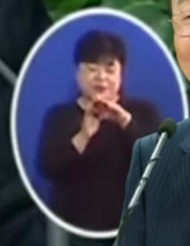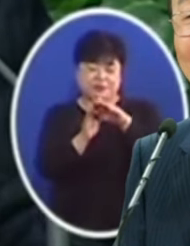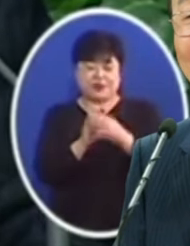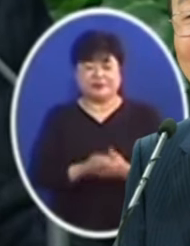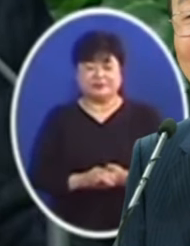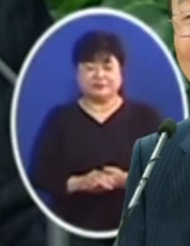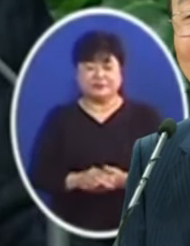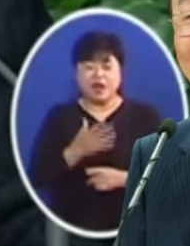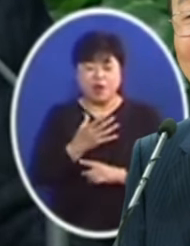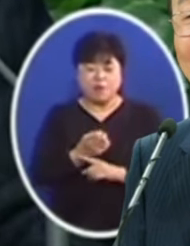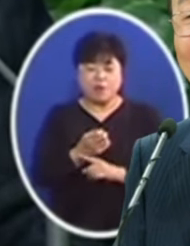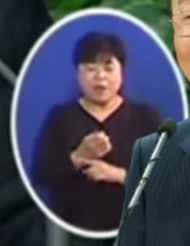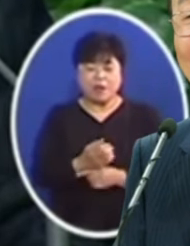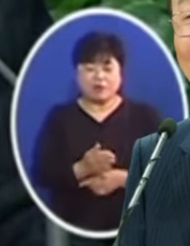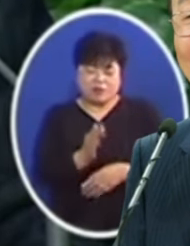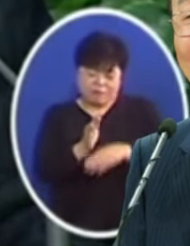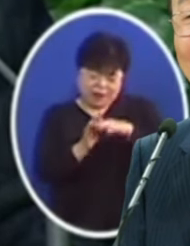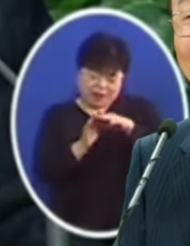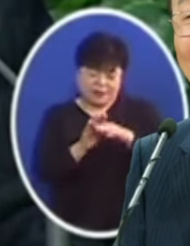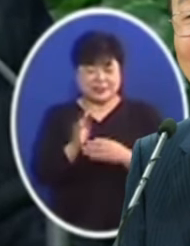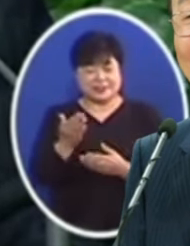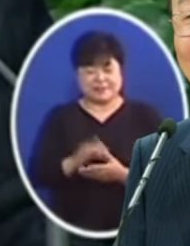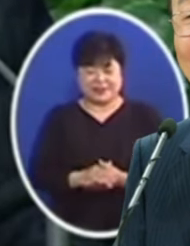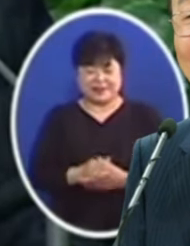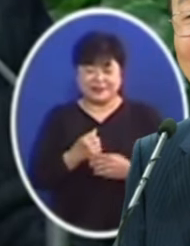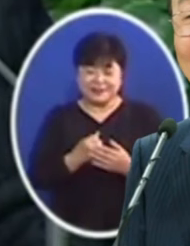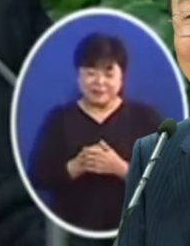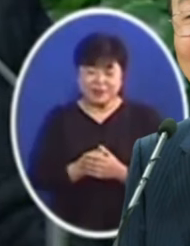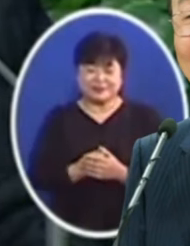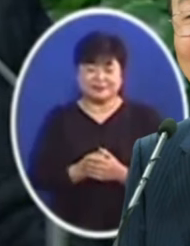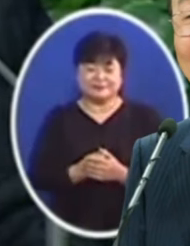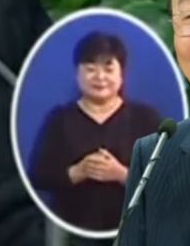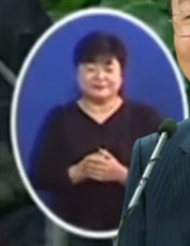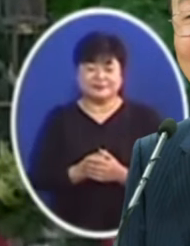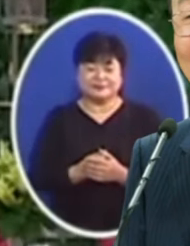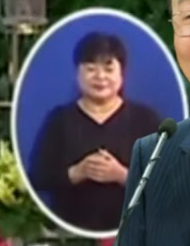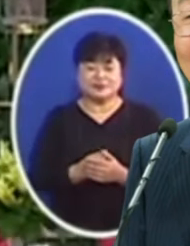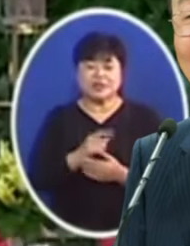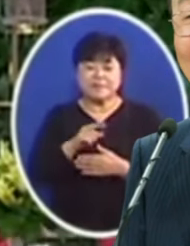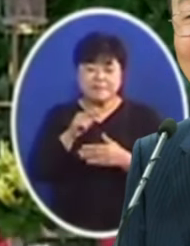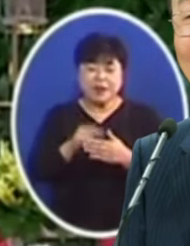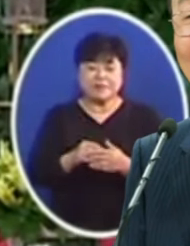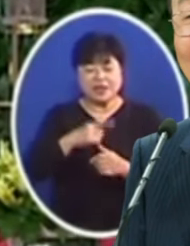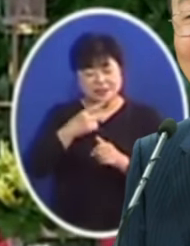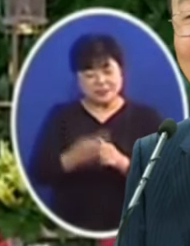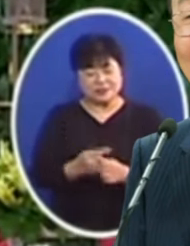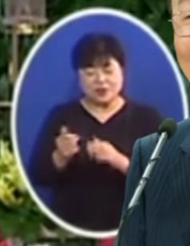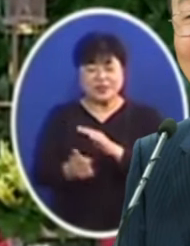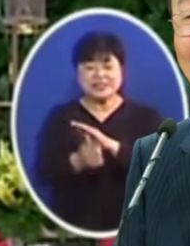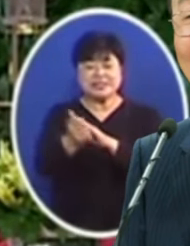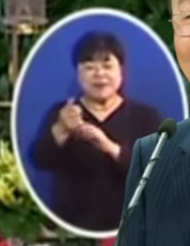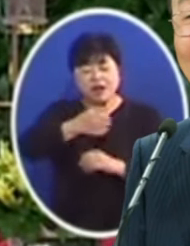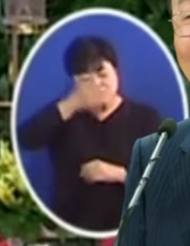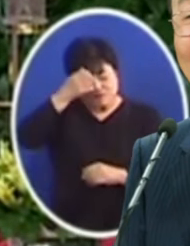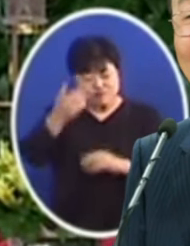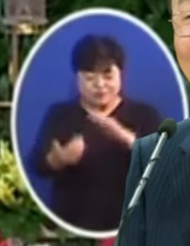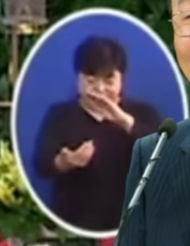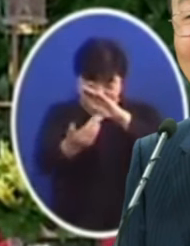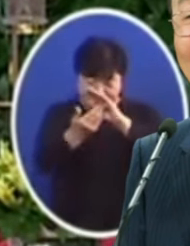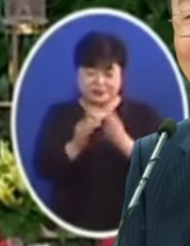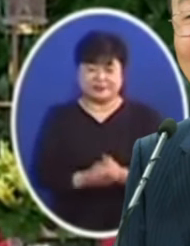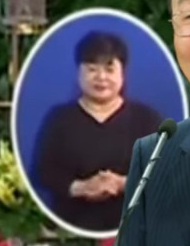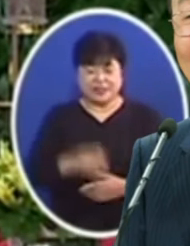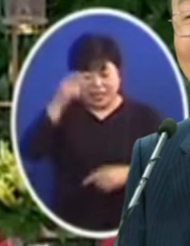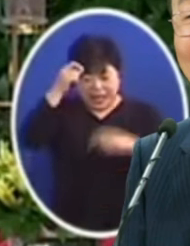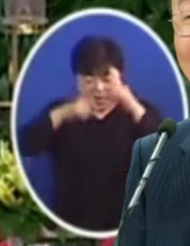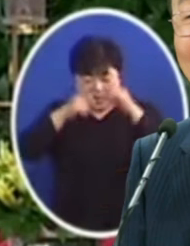우리가 보배함으로 가득 차게 되는 것입니다. 그렇게 되면 우리 마음속에 자연적으로 희망찬 꿈으로 채워지는 것입니다.